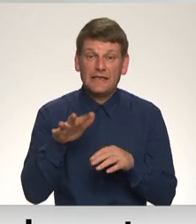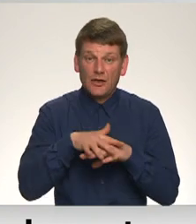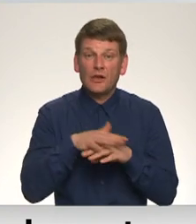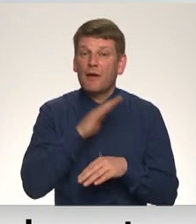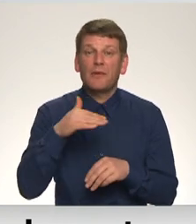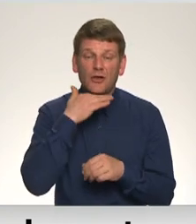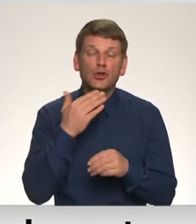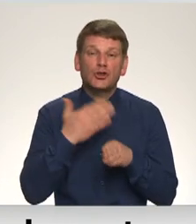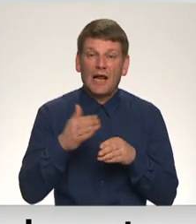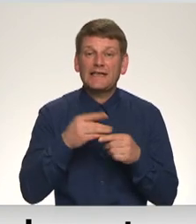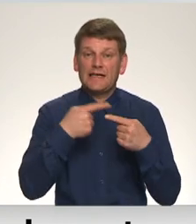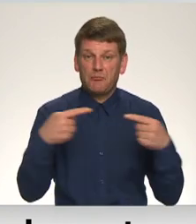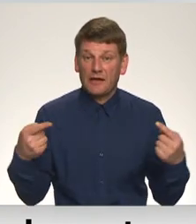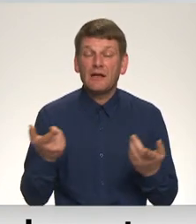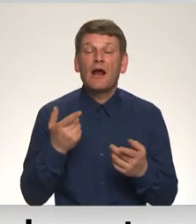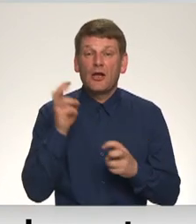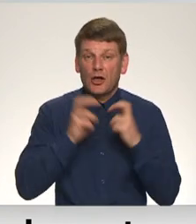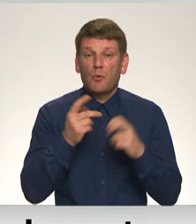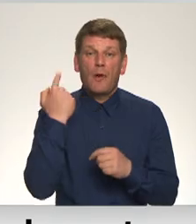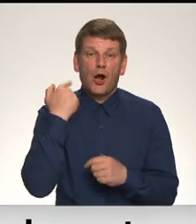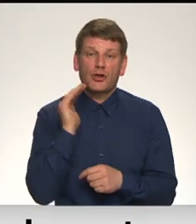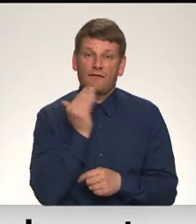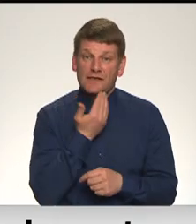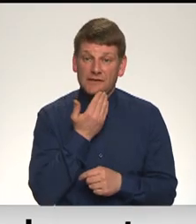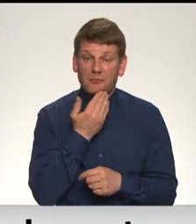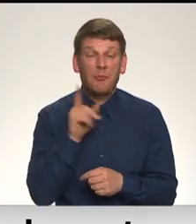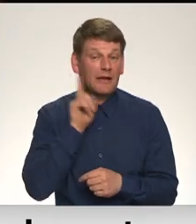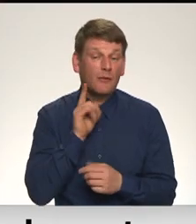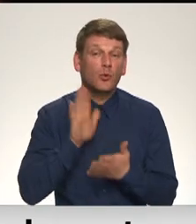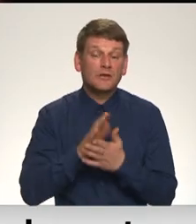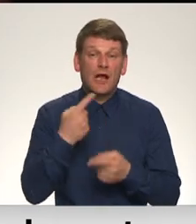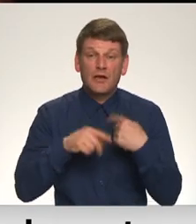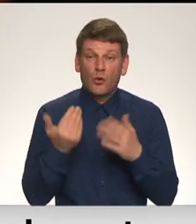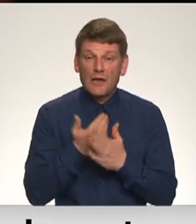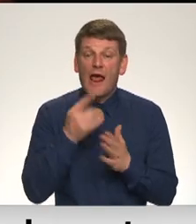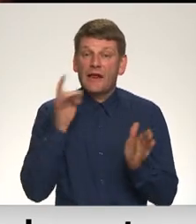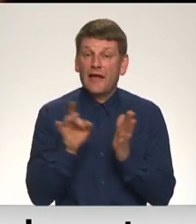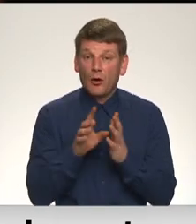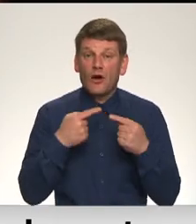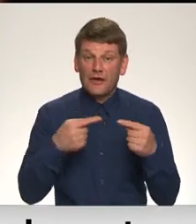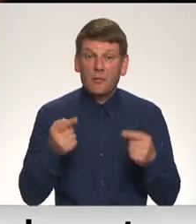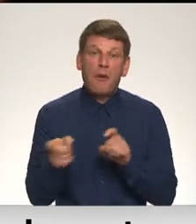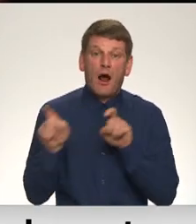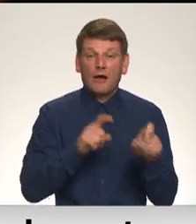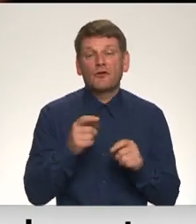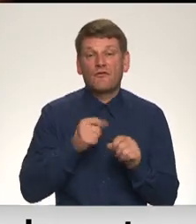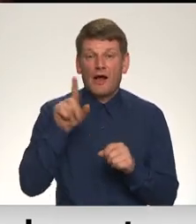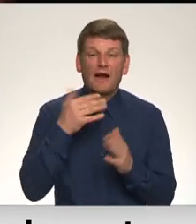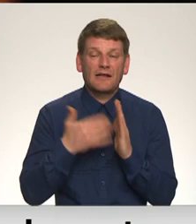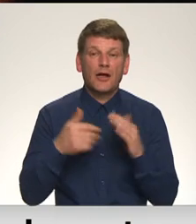šķeldes izejmateriāla ražošana pagājušajā vasarā. Pat laban uz atjaunojamajiem energoresursiem pārgājuši vairāk